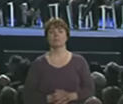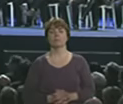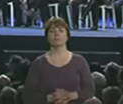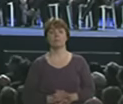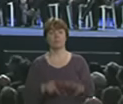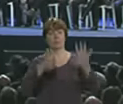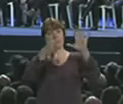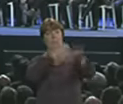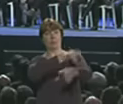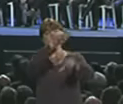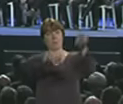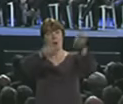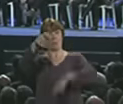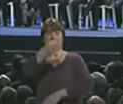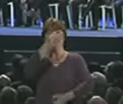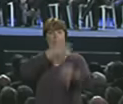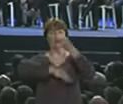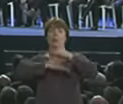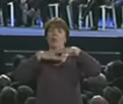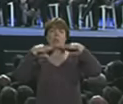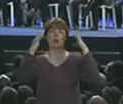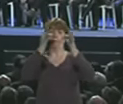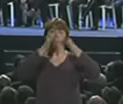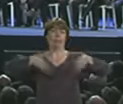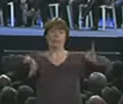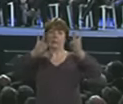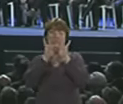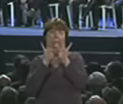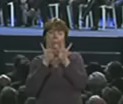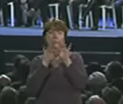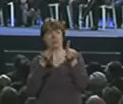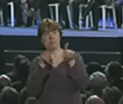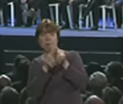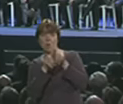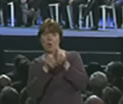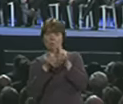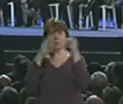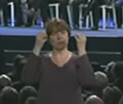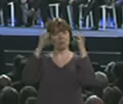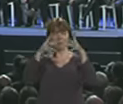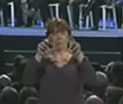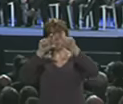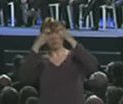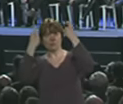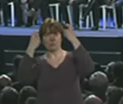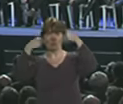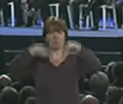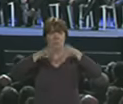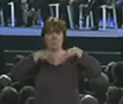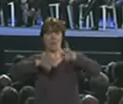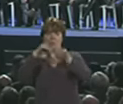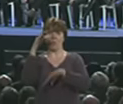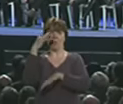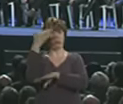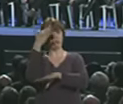Ils nous ont dit, nous ne voulons pas d'un pays qui renonce à être une nation, Nous sommes fiers de la nation